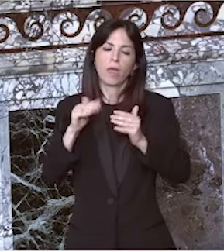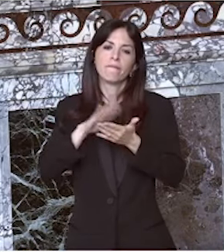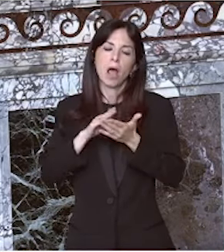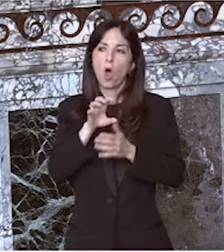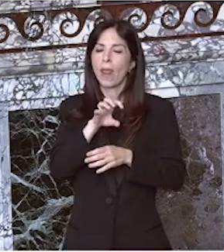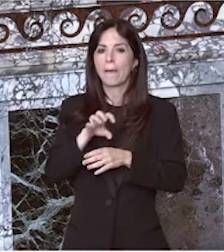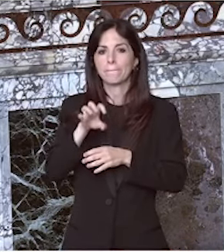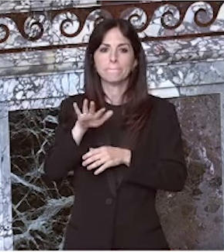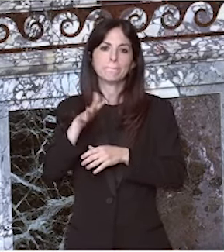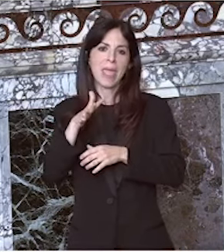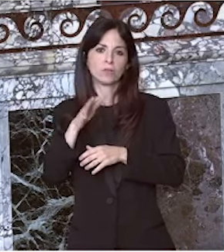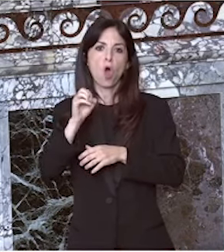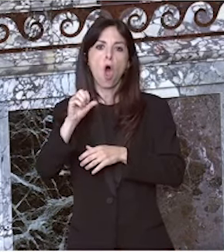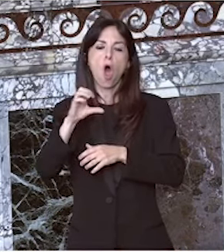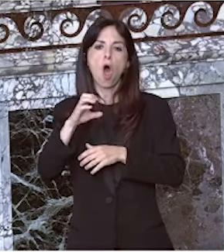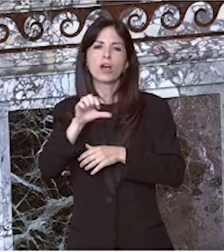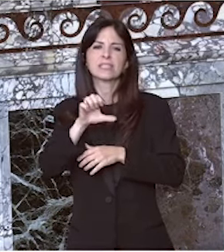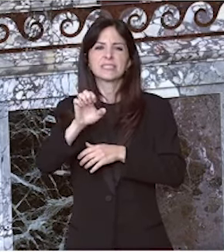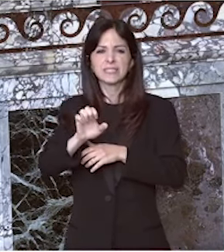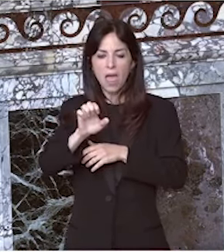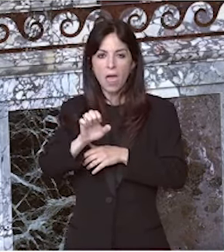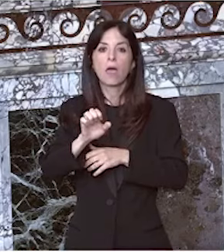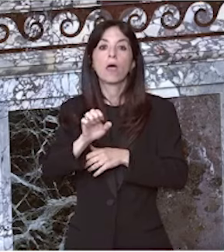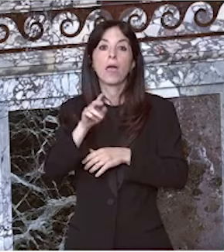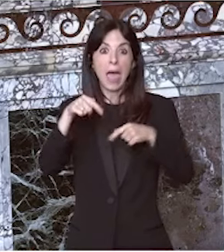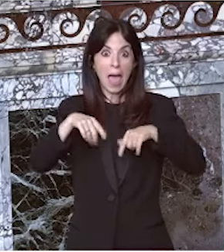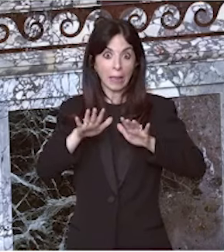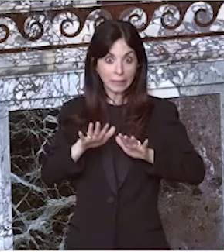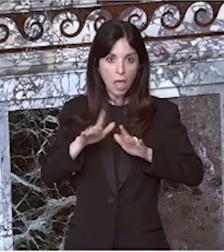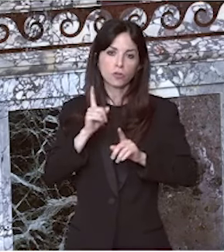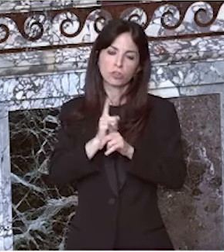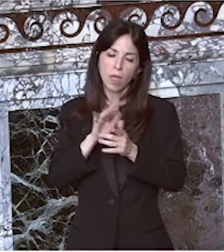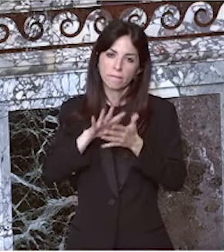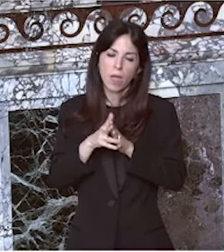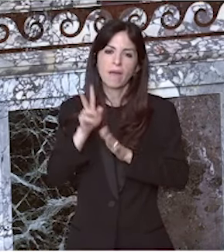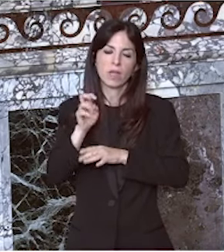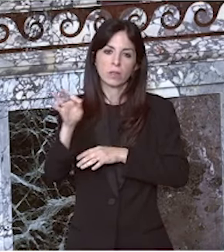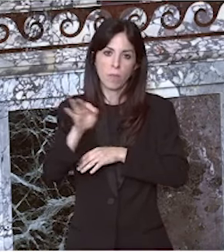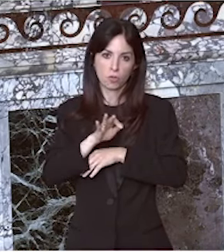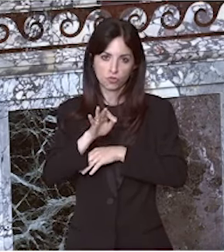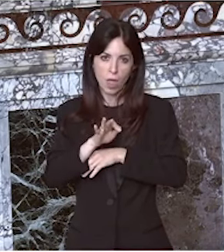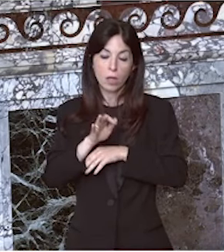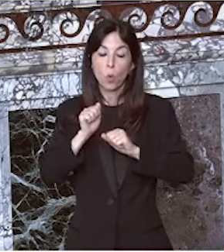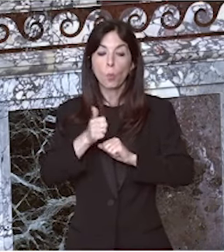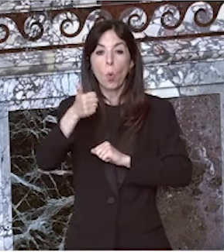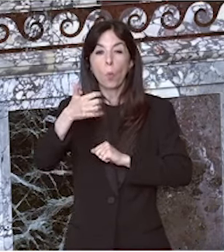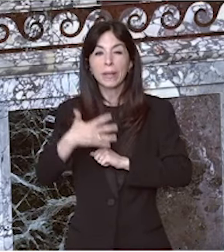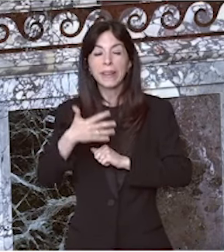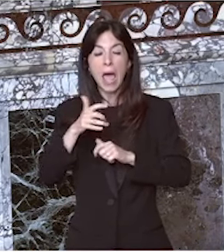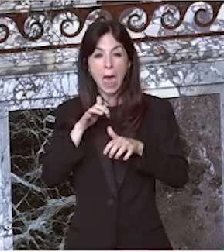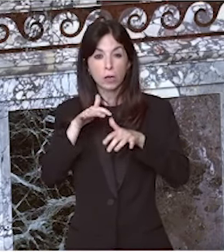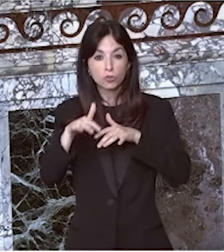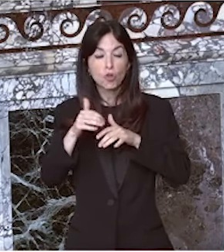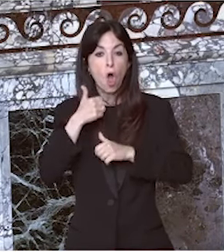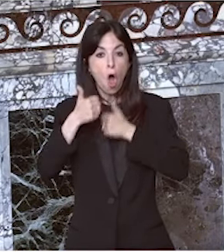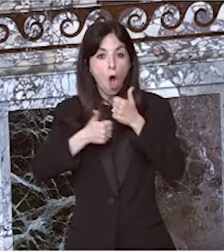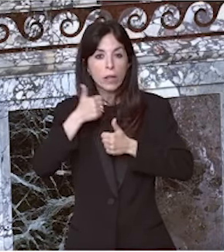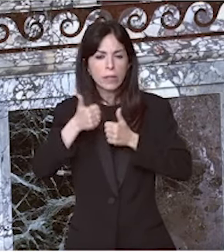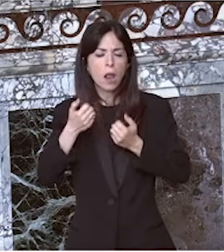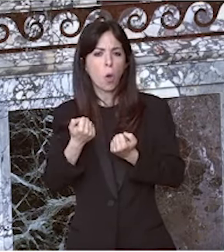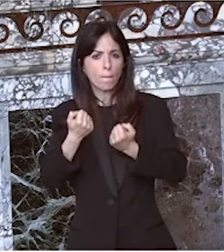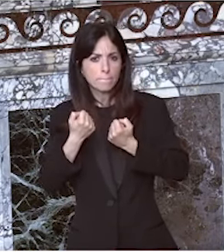il 20% dall'attuale 10%, avrebbe un costo stimabile in meno di 1 miliardo l'anno, ma potrebbe indurre le imprese